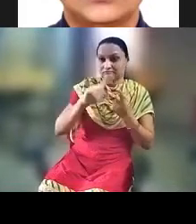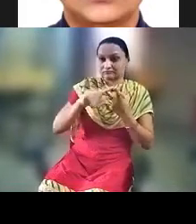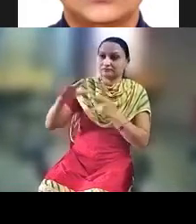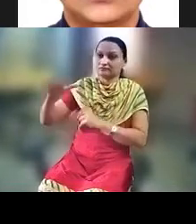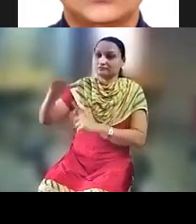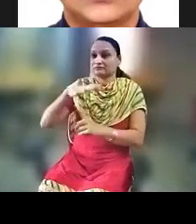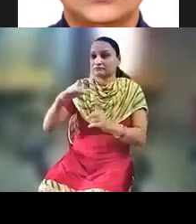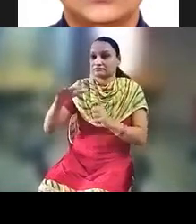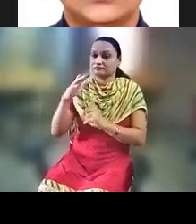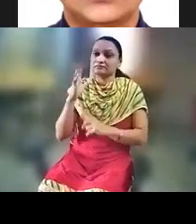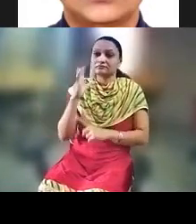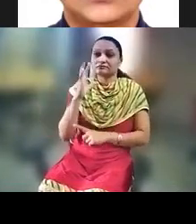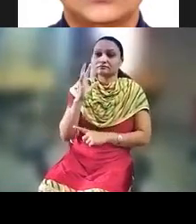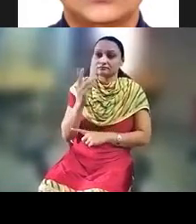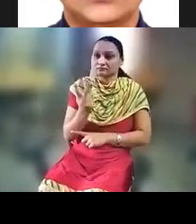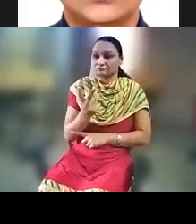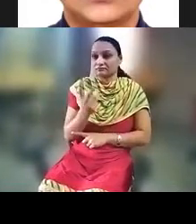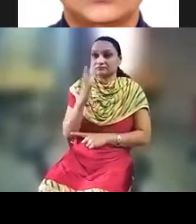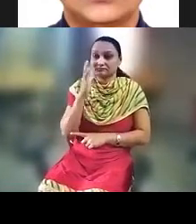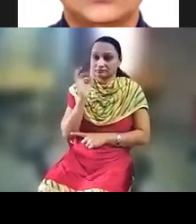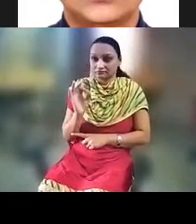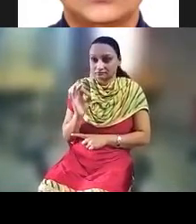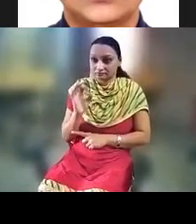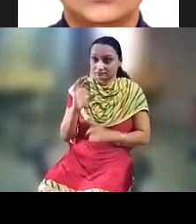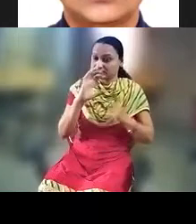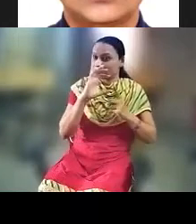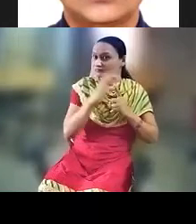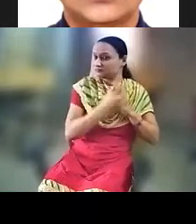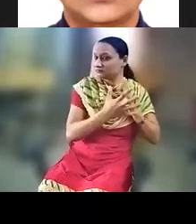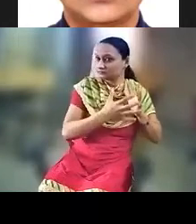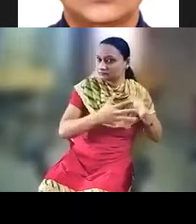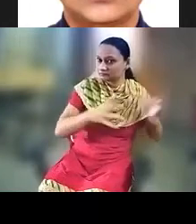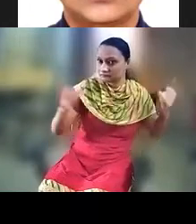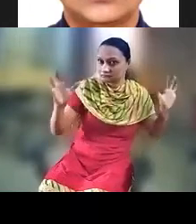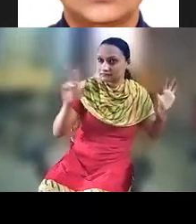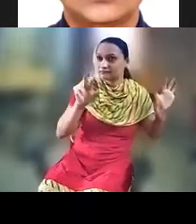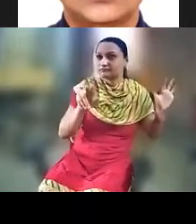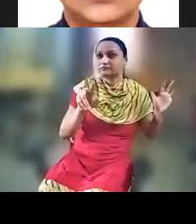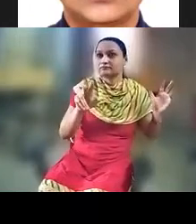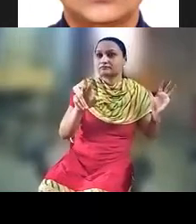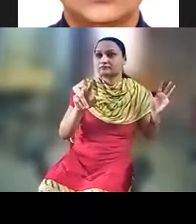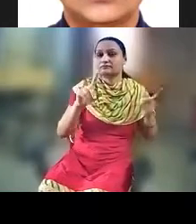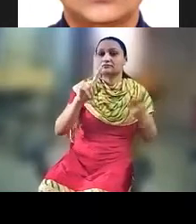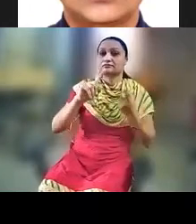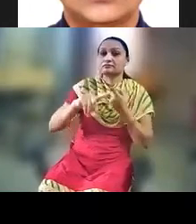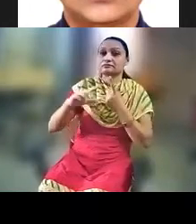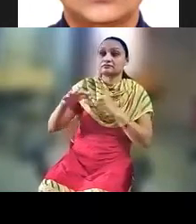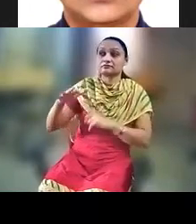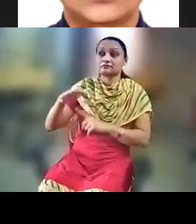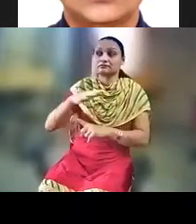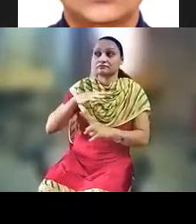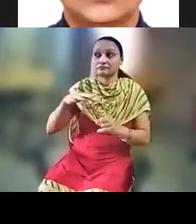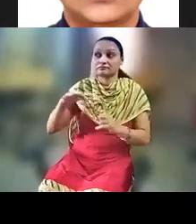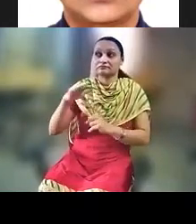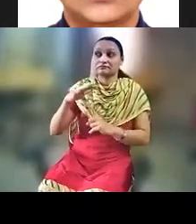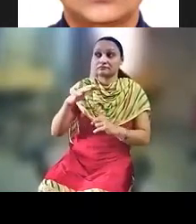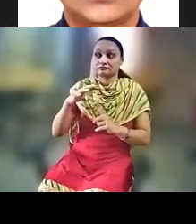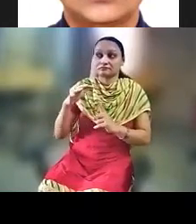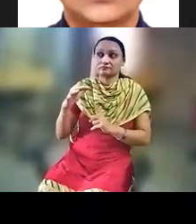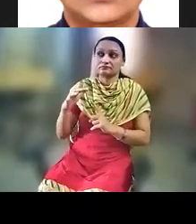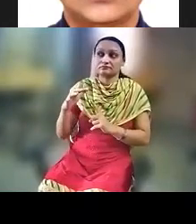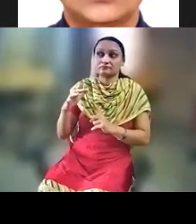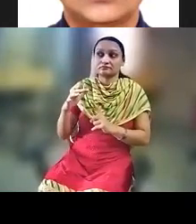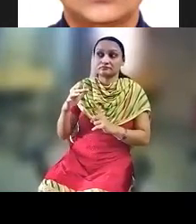इज अ लार्जर कॉन्सेप्ट एंड एनवायरनमेंट इज अगेन इट्स बिकमिंग वेरी वेरी इंपॉर्टेंट दीज